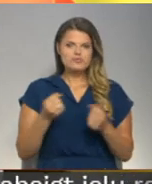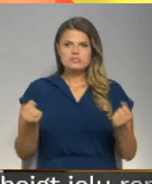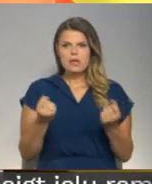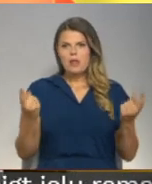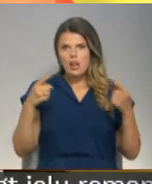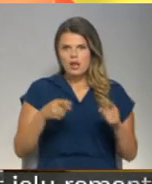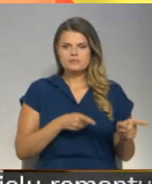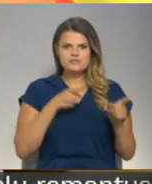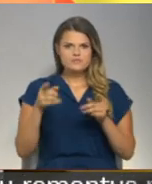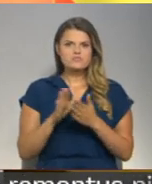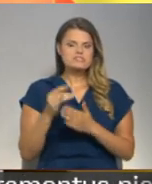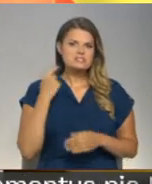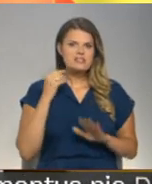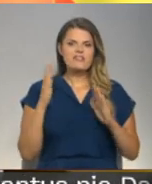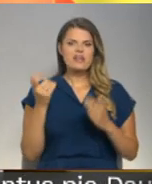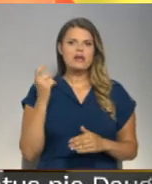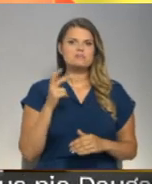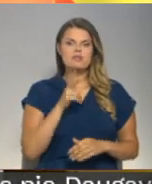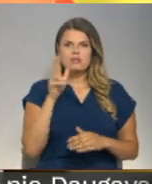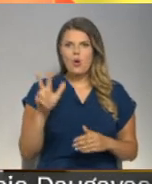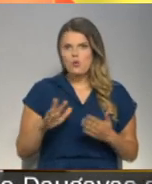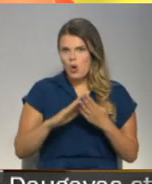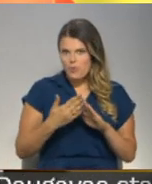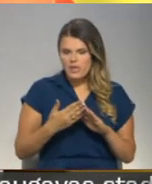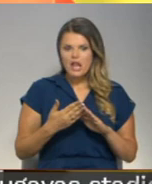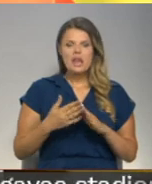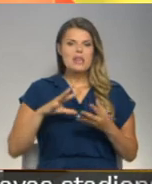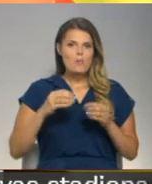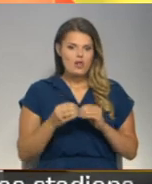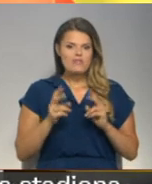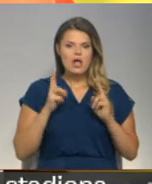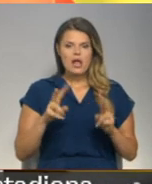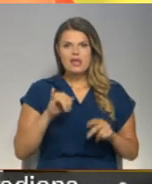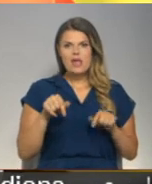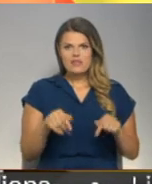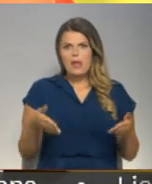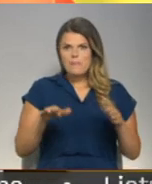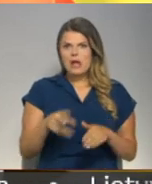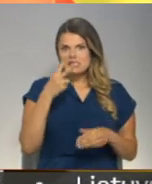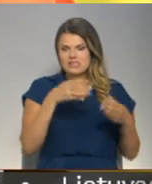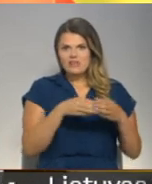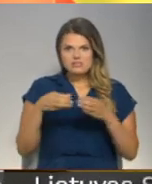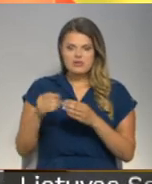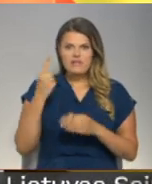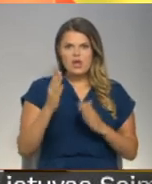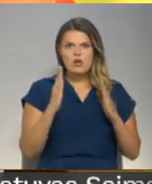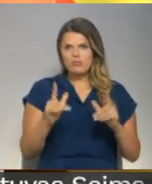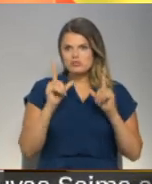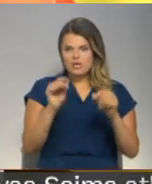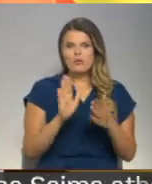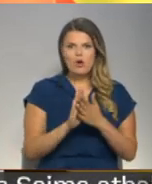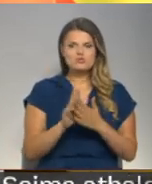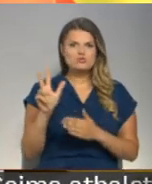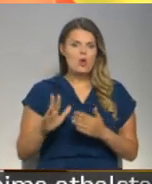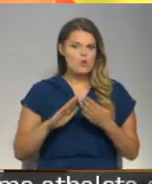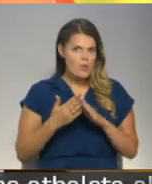laika tiek transportēti uz Rīgu vai Daugavpili. Tā kā ņemot vērā to, ka ja te paliks divas brigādes un ja vienai būs jābrauc uz